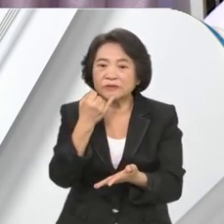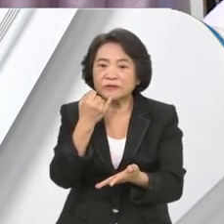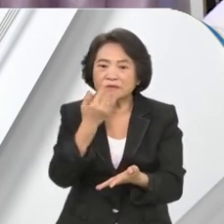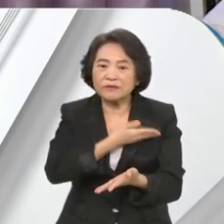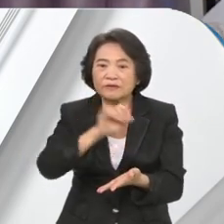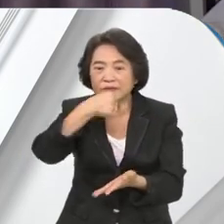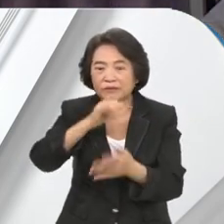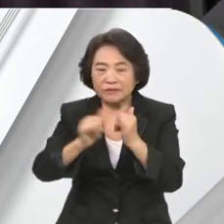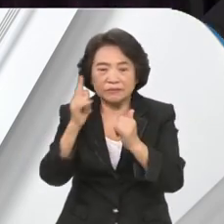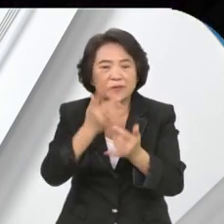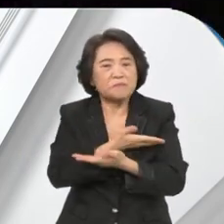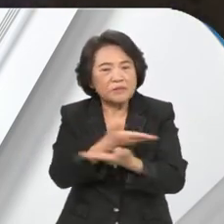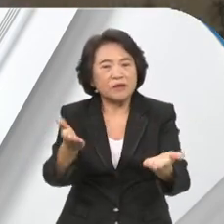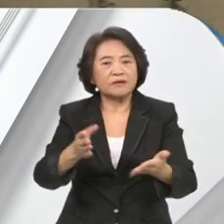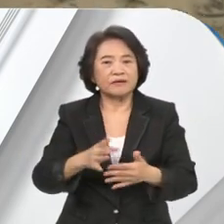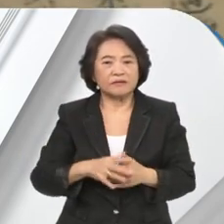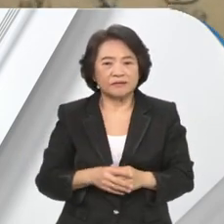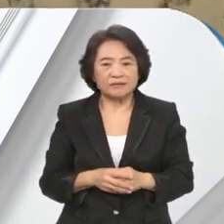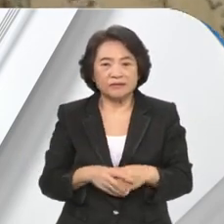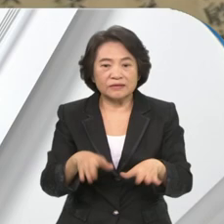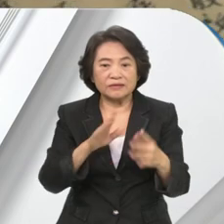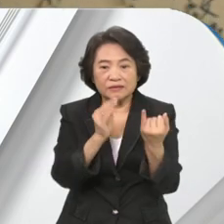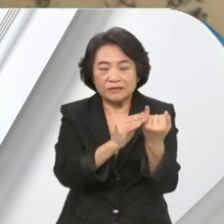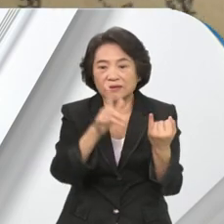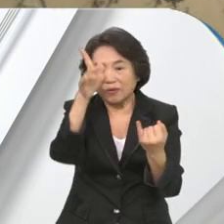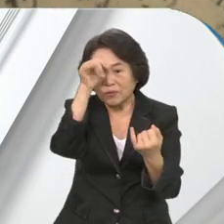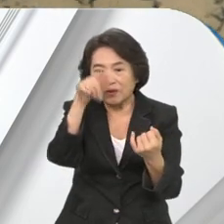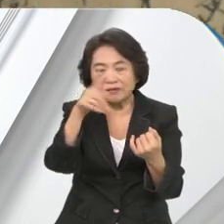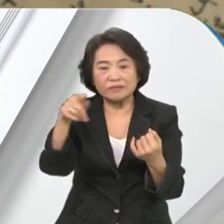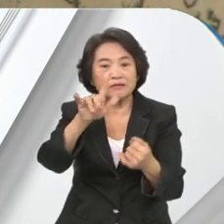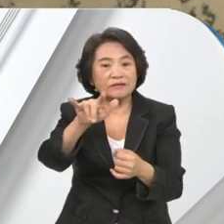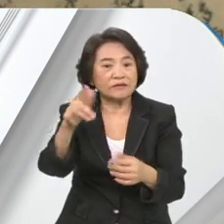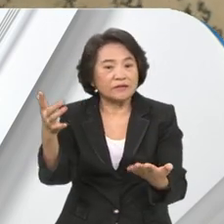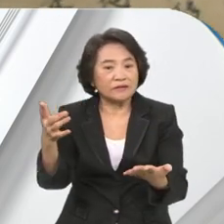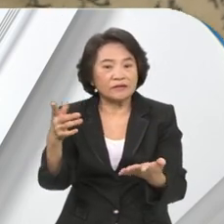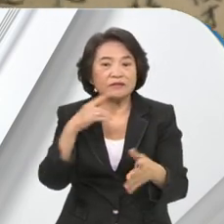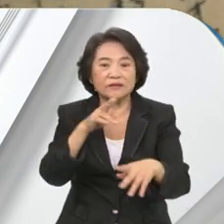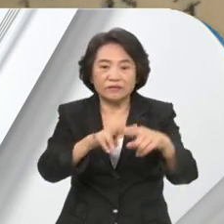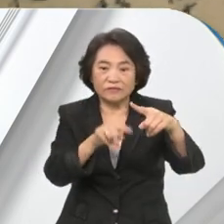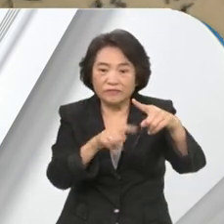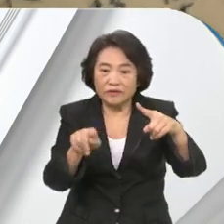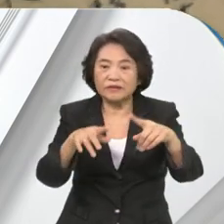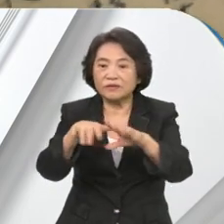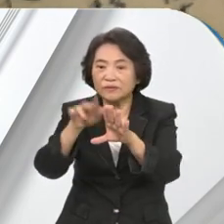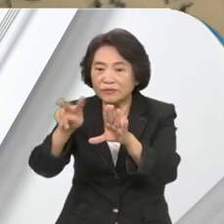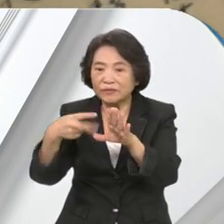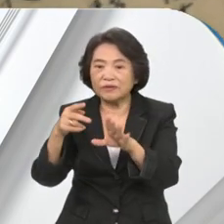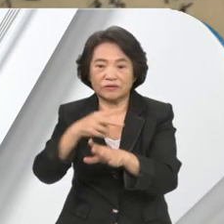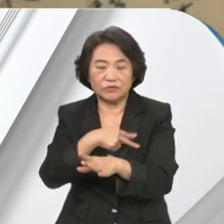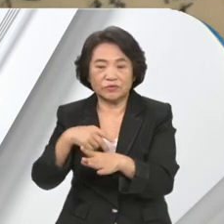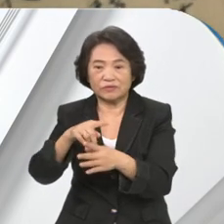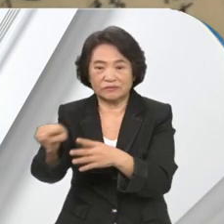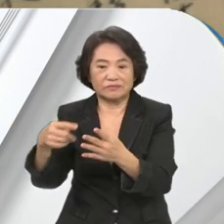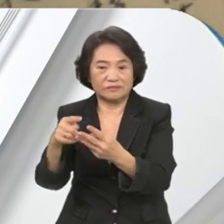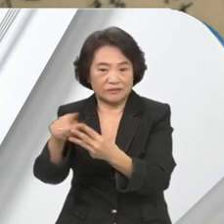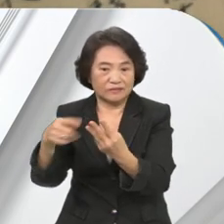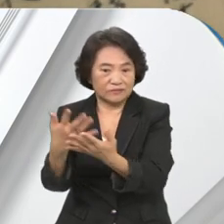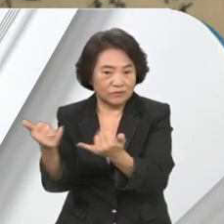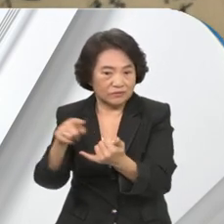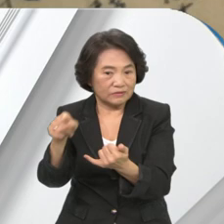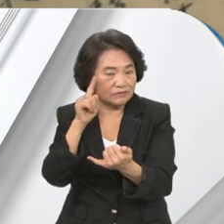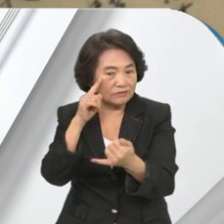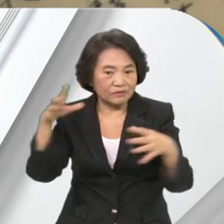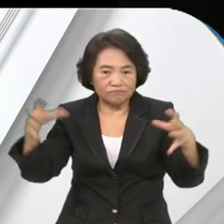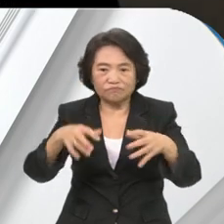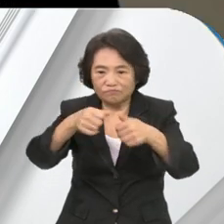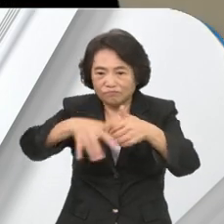去来解放台湾。 接下来又见王宪忠等高志彦、范范永基、刘兆玉、齐代等三个学生诶，正